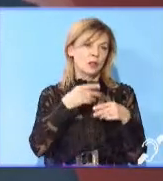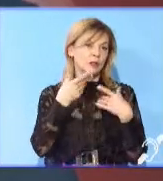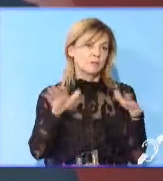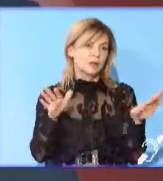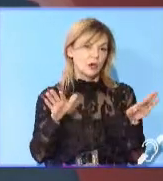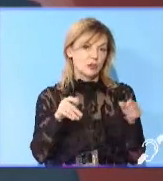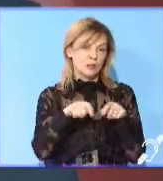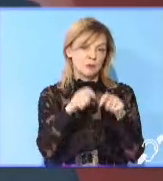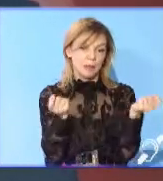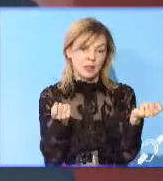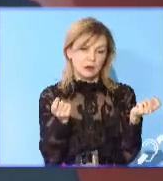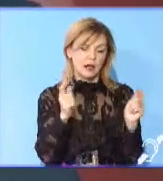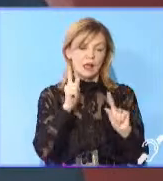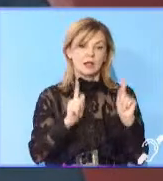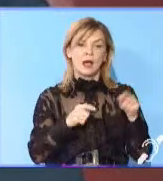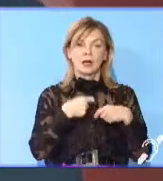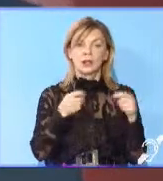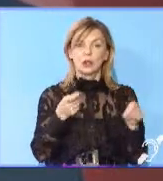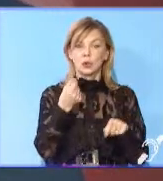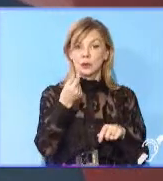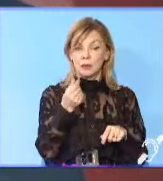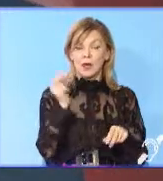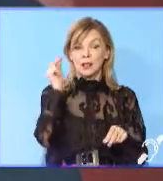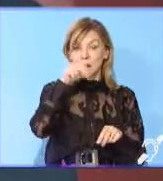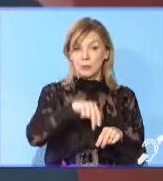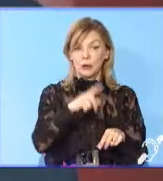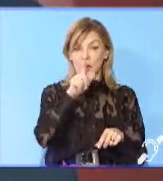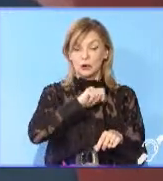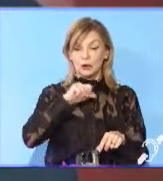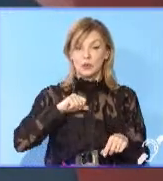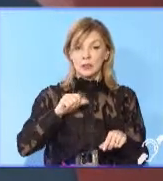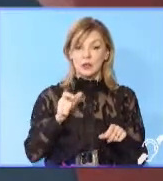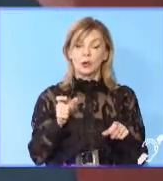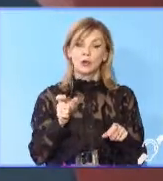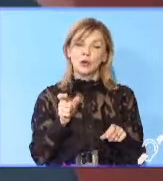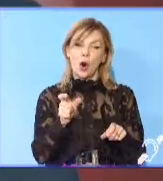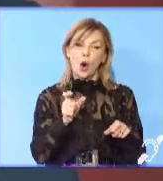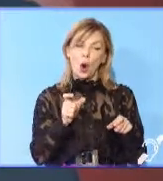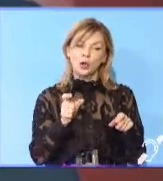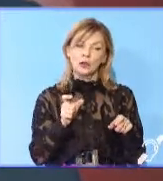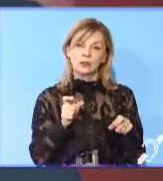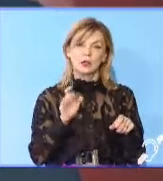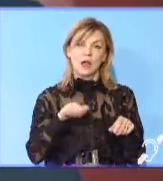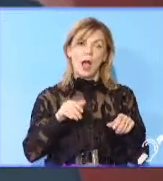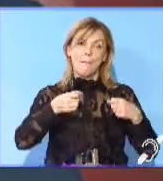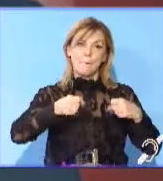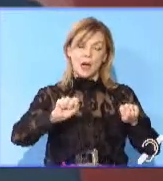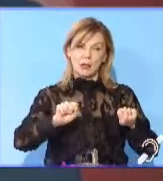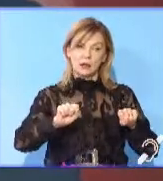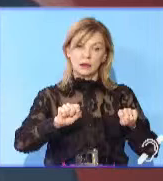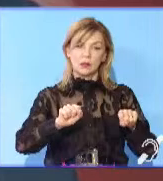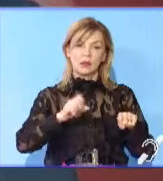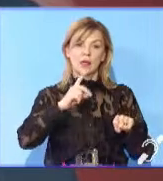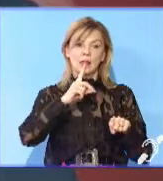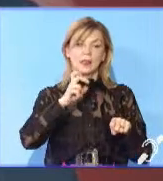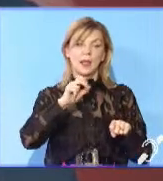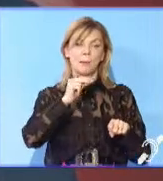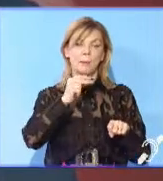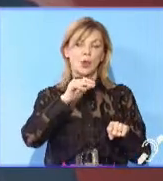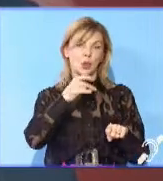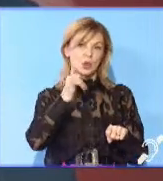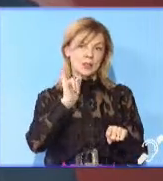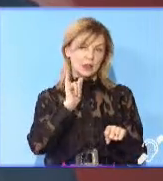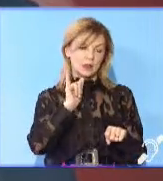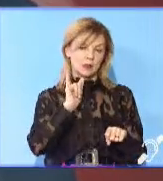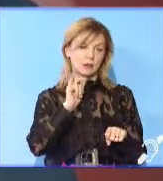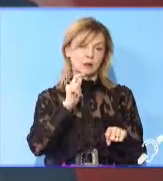financiari, dacă toți banii tăi sunt puși într-un singur cont, da, de depozit, repet, riscurile sunt